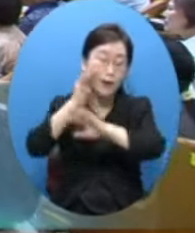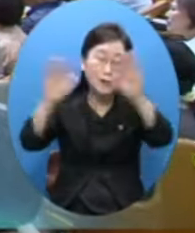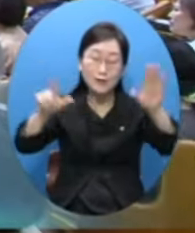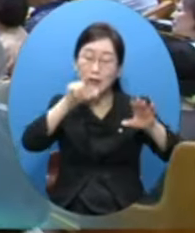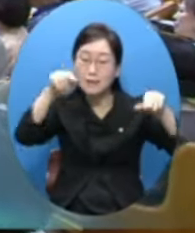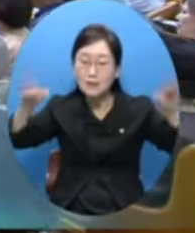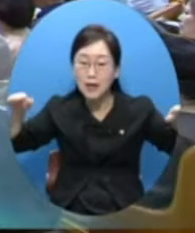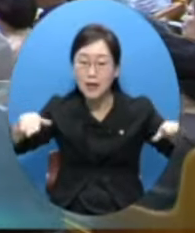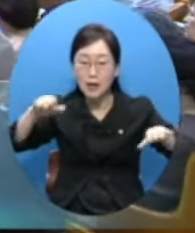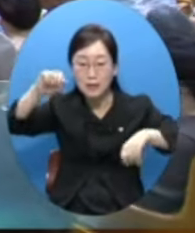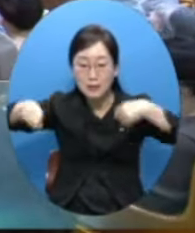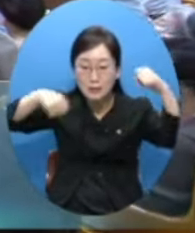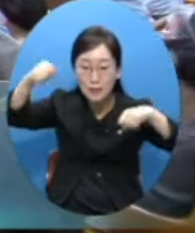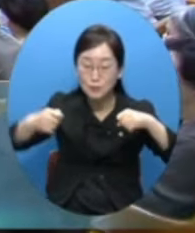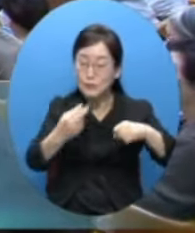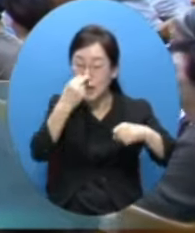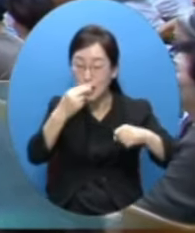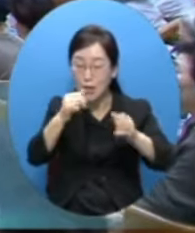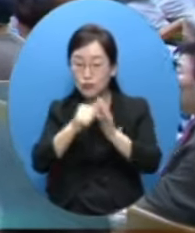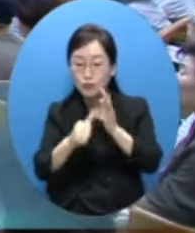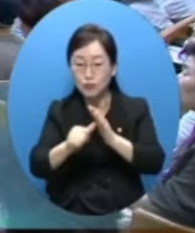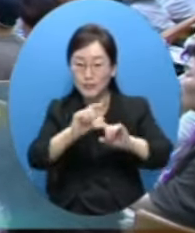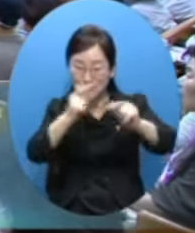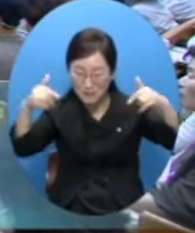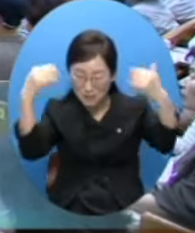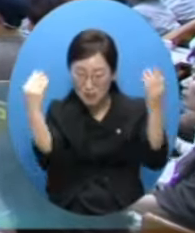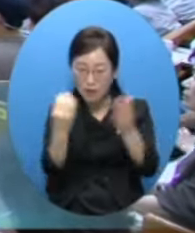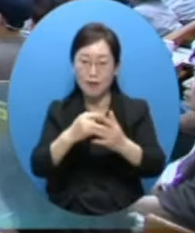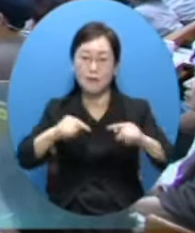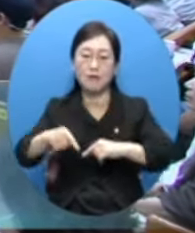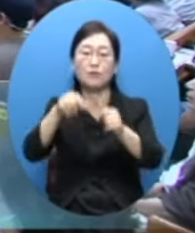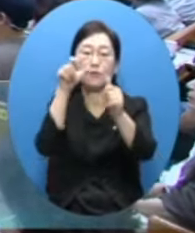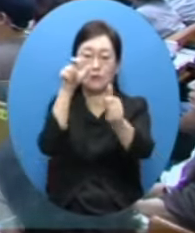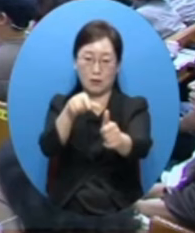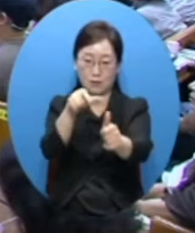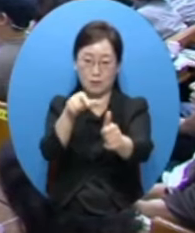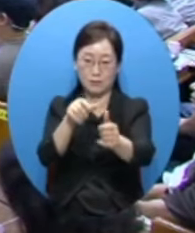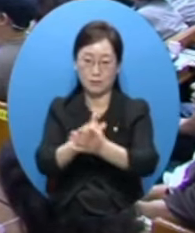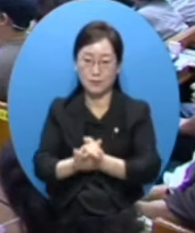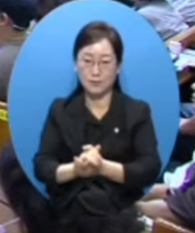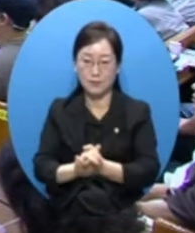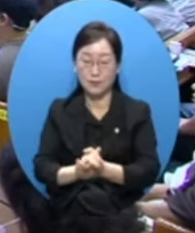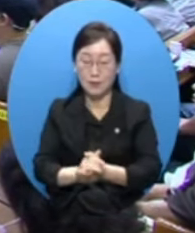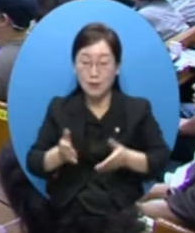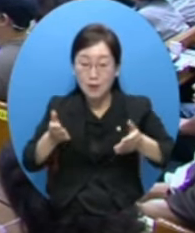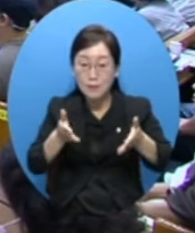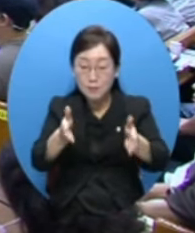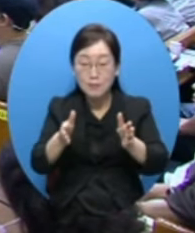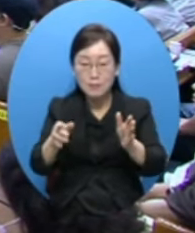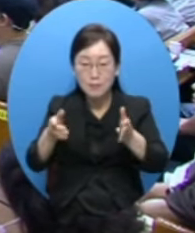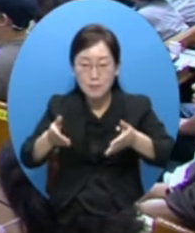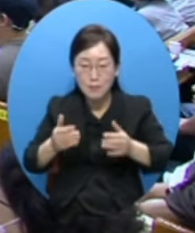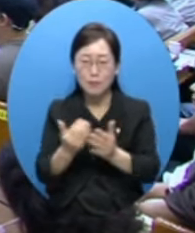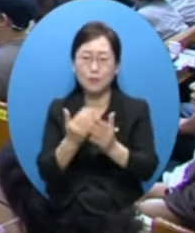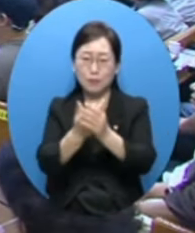움직이는 모든 생물을 다스리라 하시니라. 믿는 사람들이 생육하고 번성하고 잘 돼야 되는